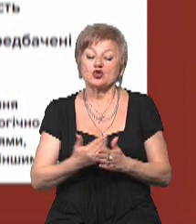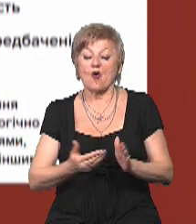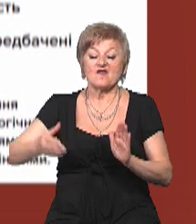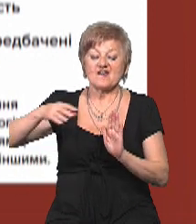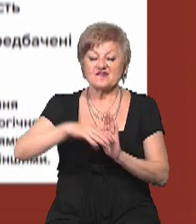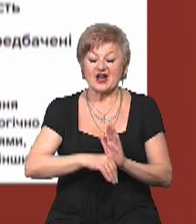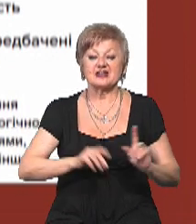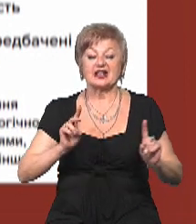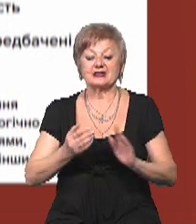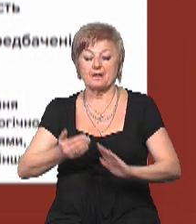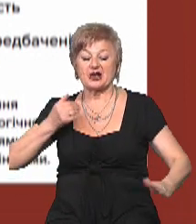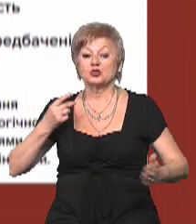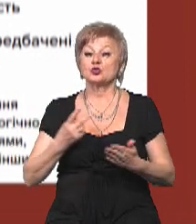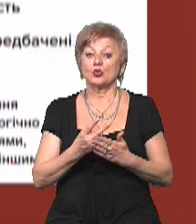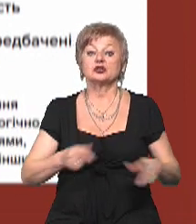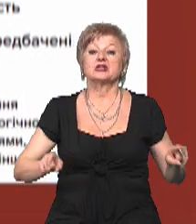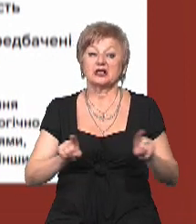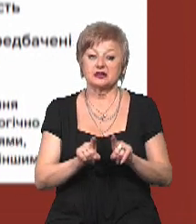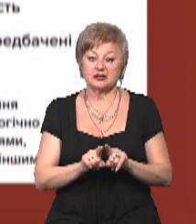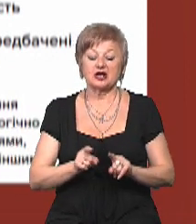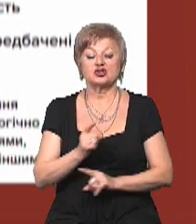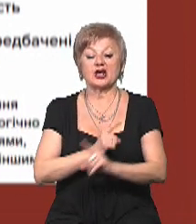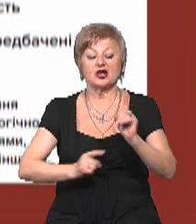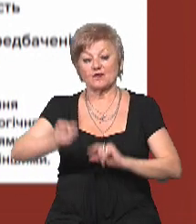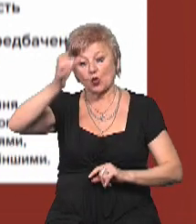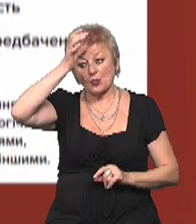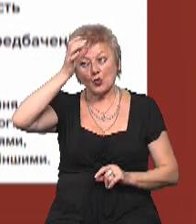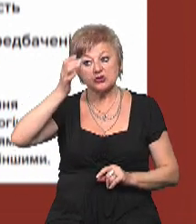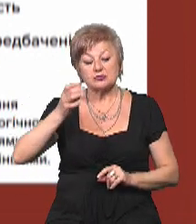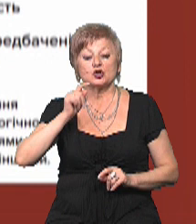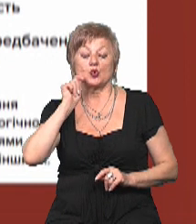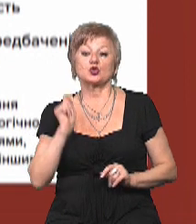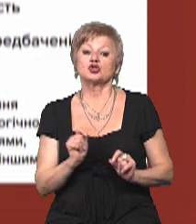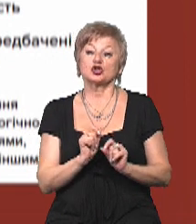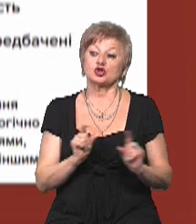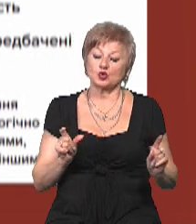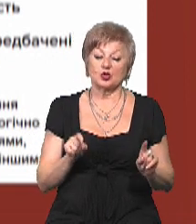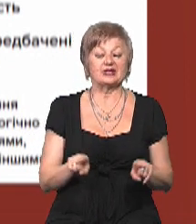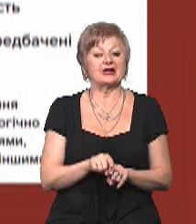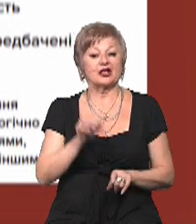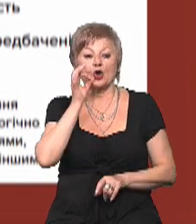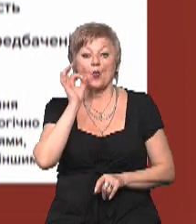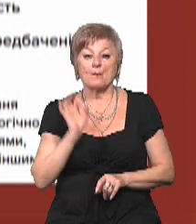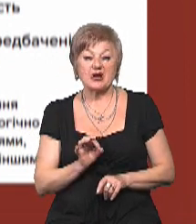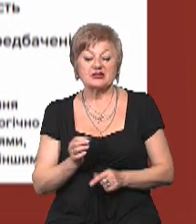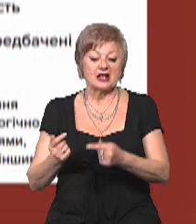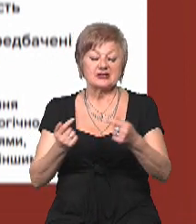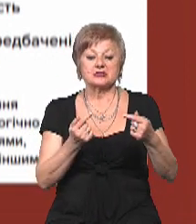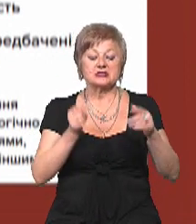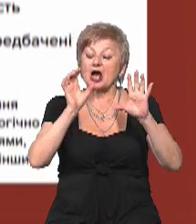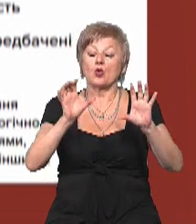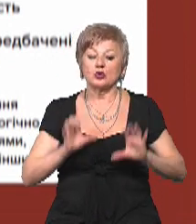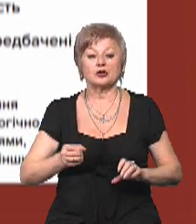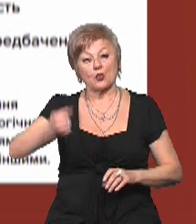які передбачаються також і реформою освіти, і новою українською школою. Основні компетентності, що визначені законом про освіту,